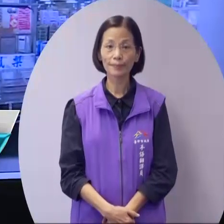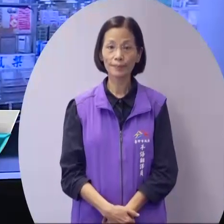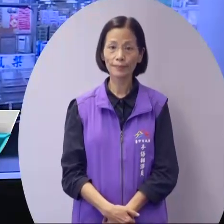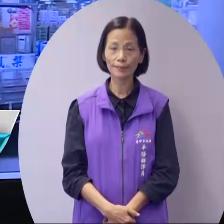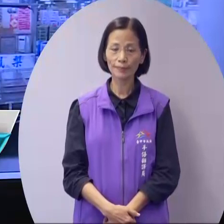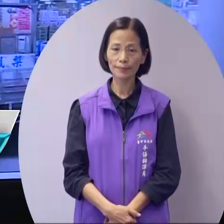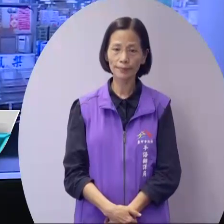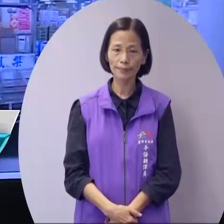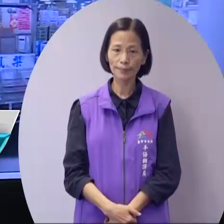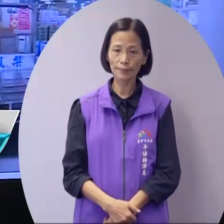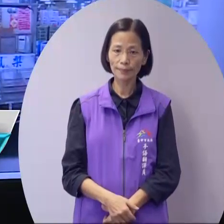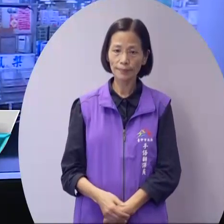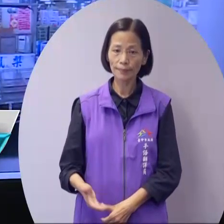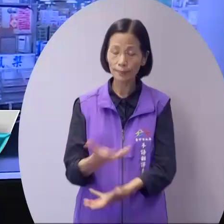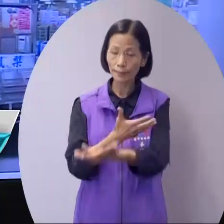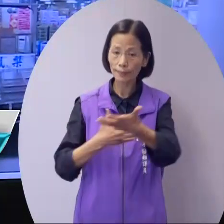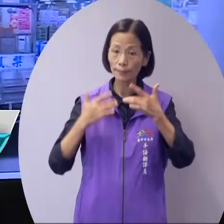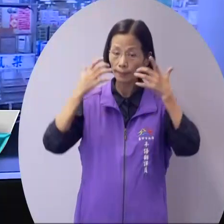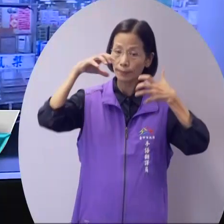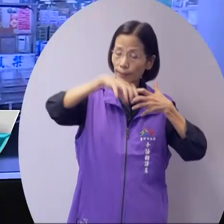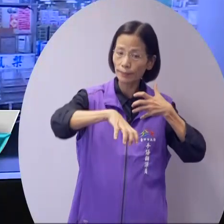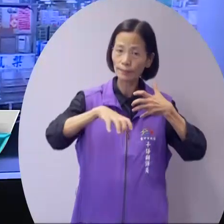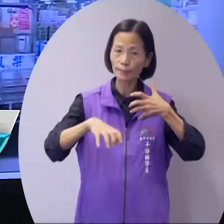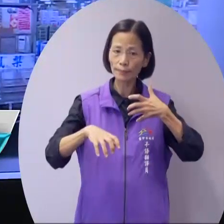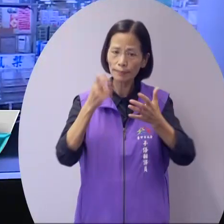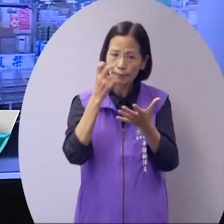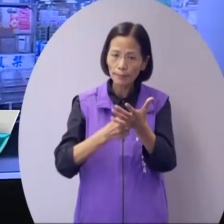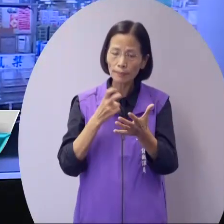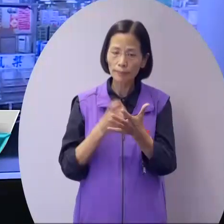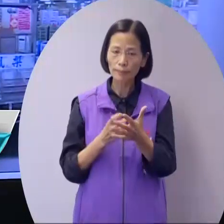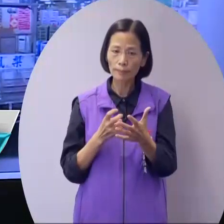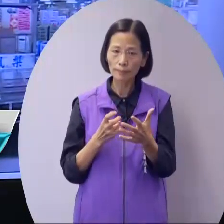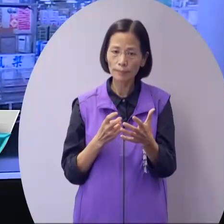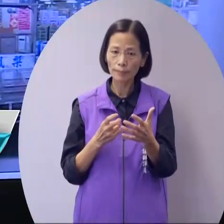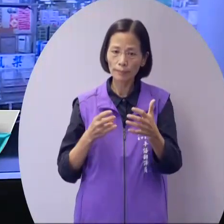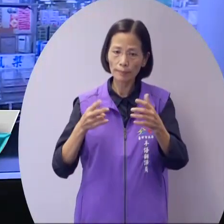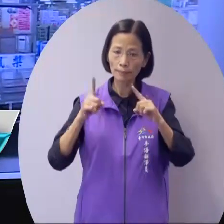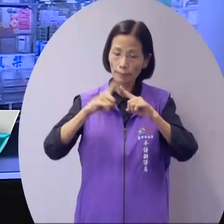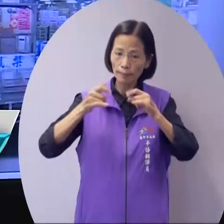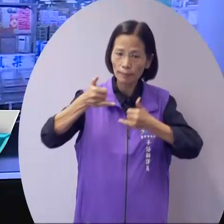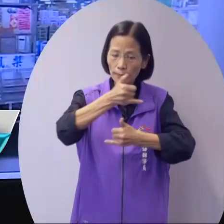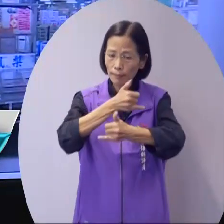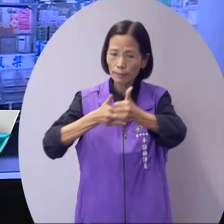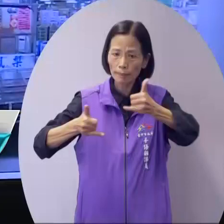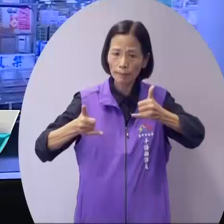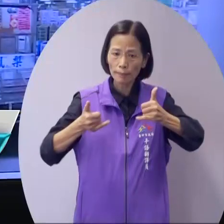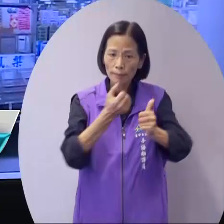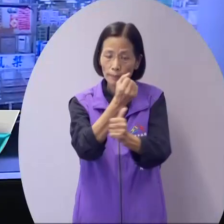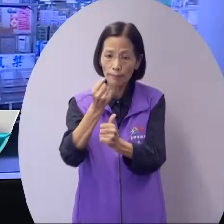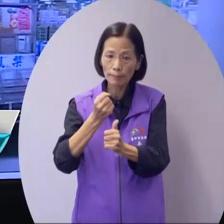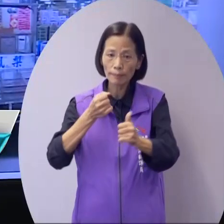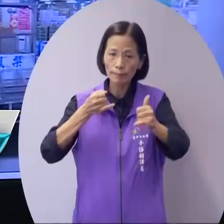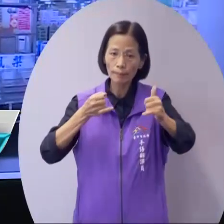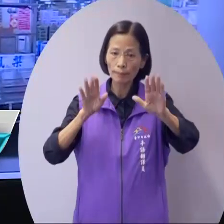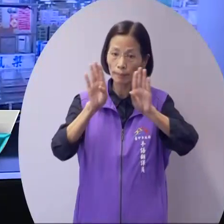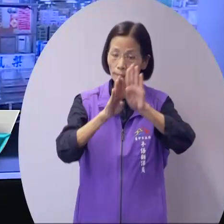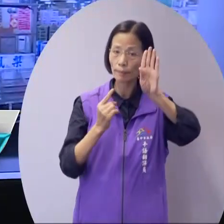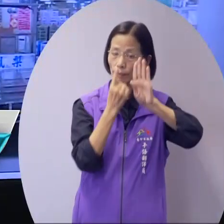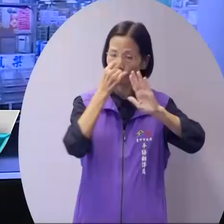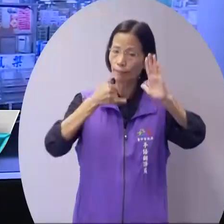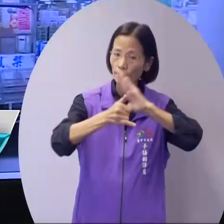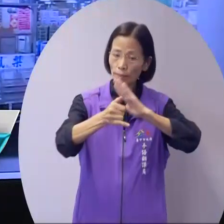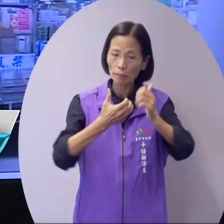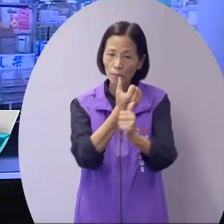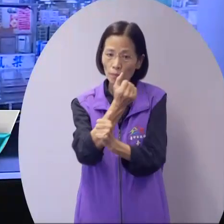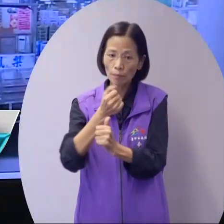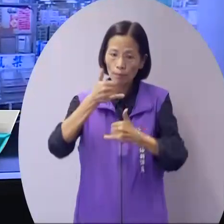那对于相关批发市场，都严格要求，各批发市场采取轮流的管制措施，那动线改单一出入口，人